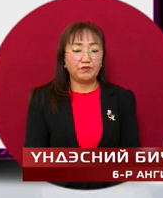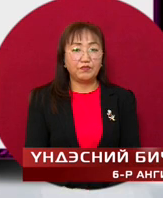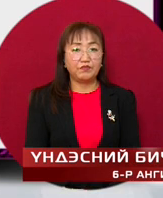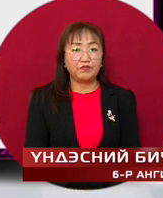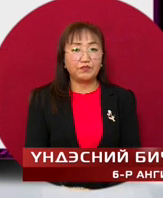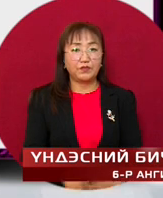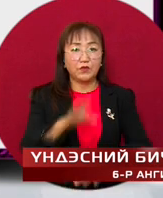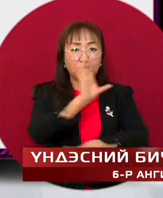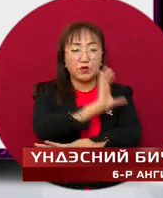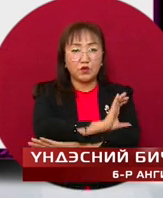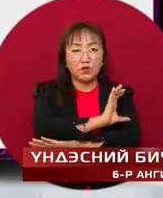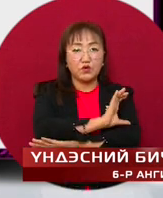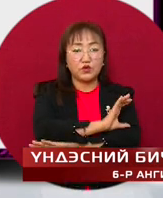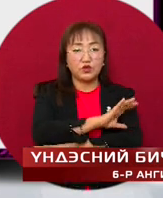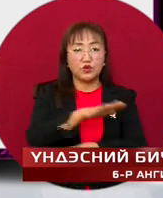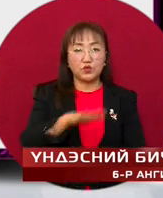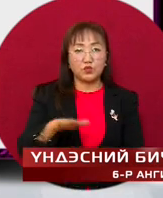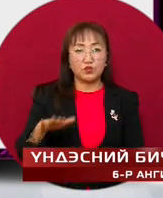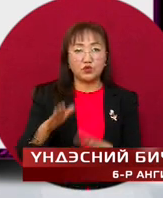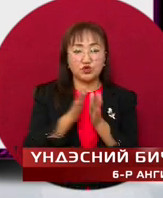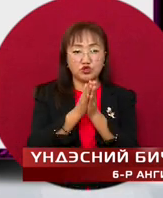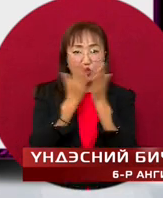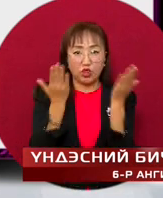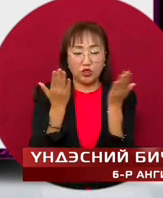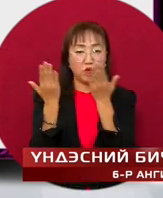Сургуулийн сурагч сонин уншив.